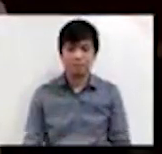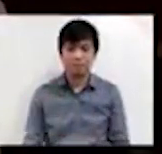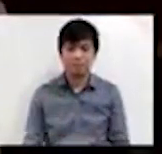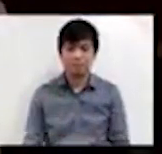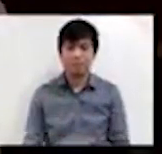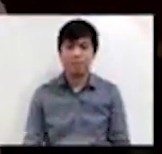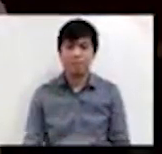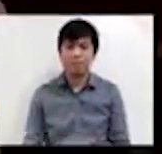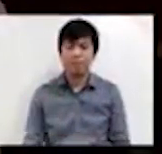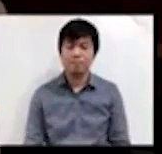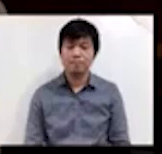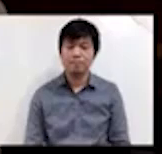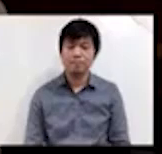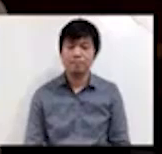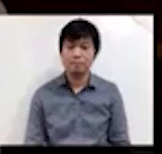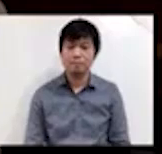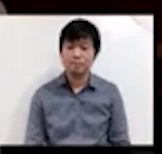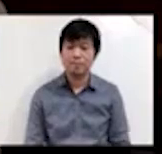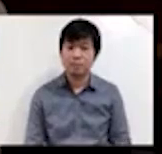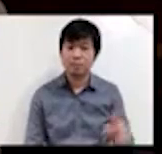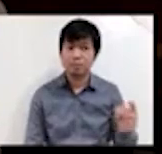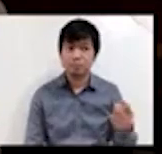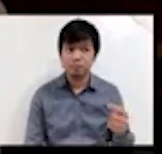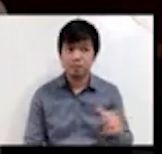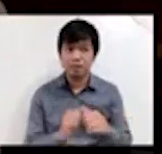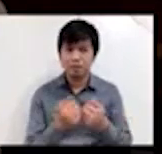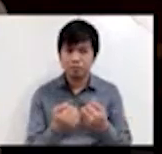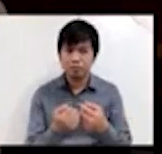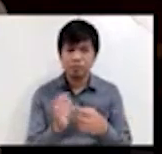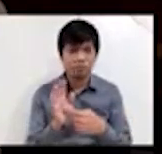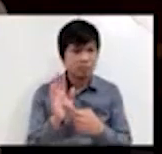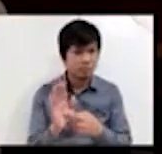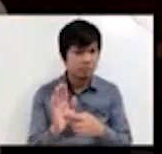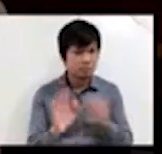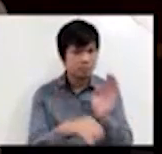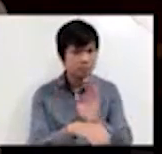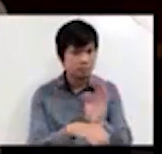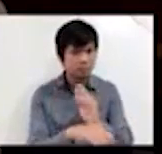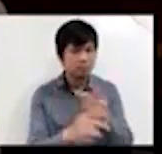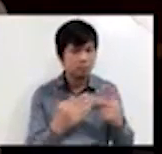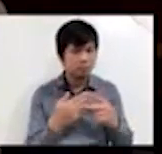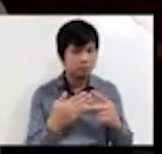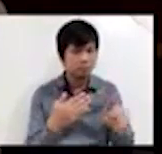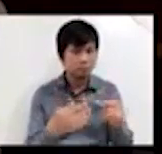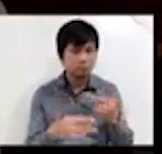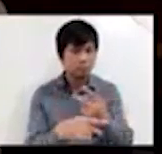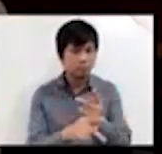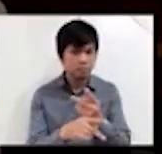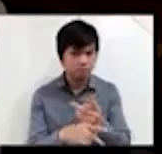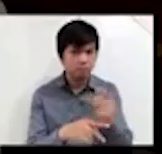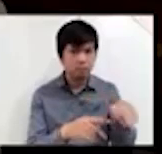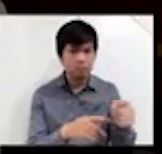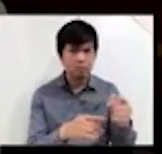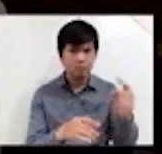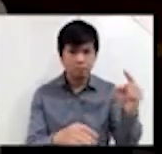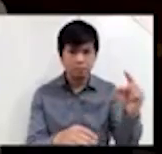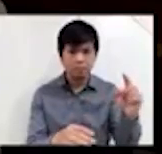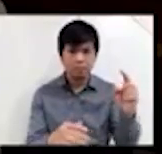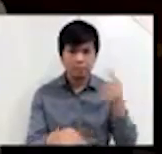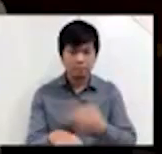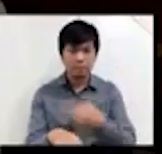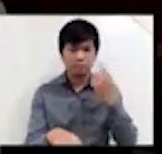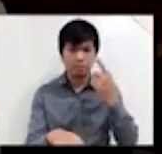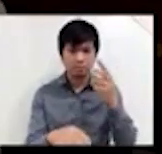At first, we were very curious about how it would look like after the post-production process. When we were about to see it for the first time, I was worried. I'd feel